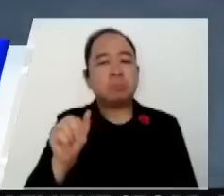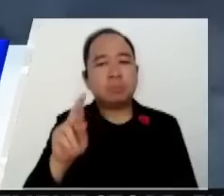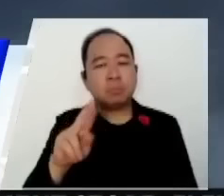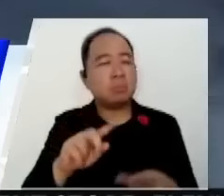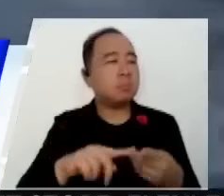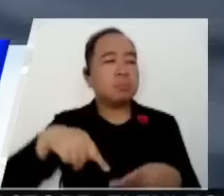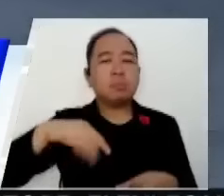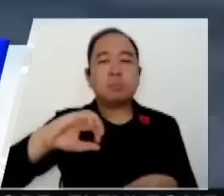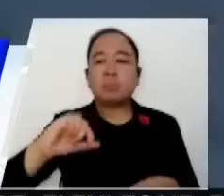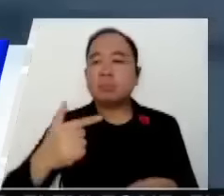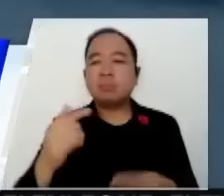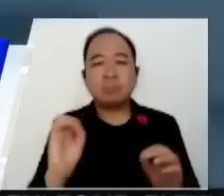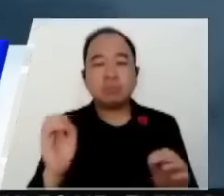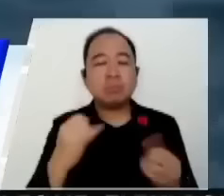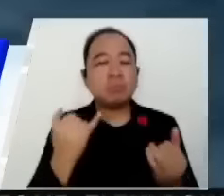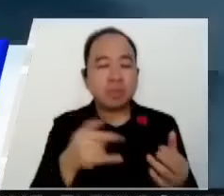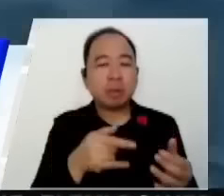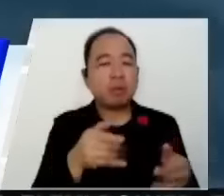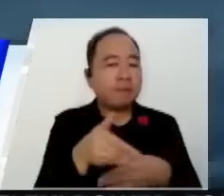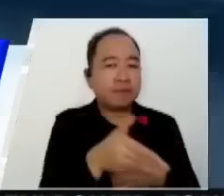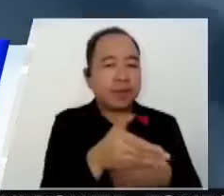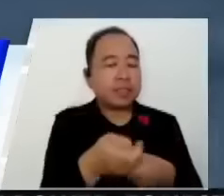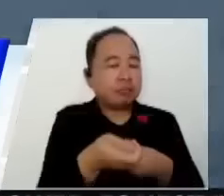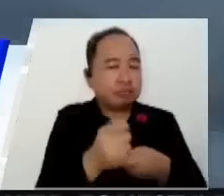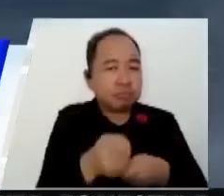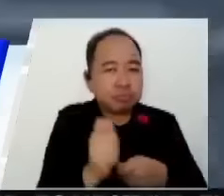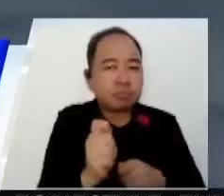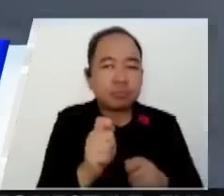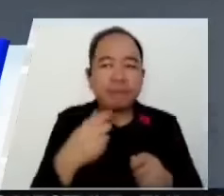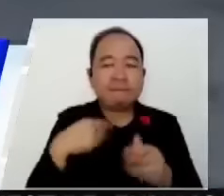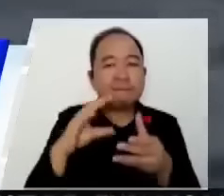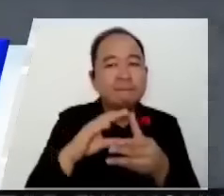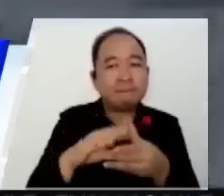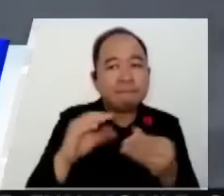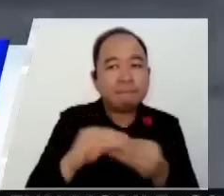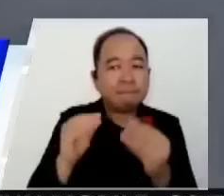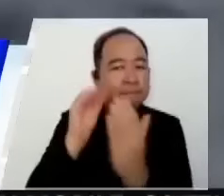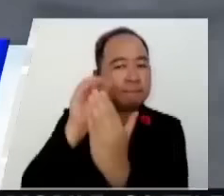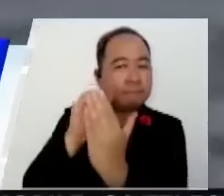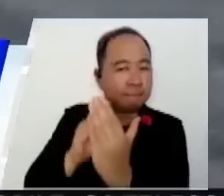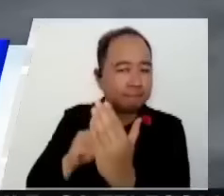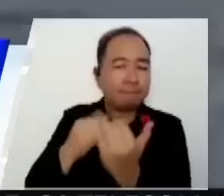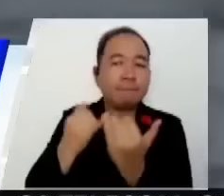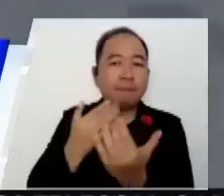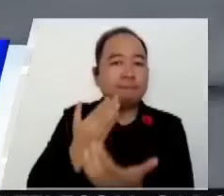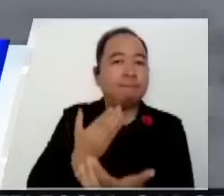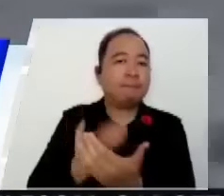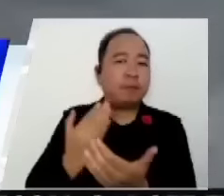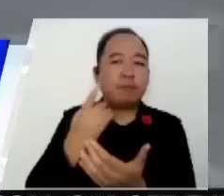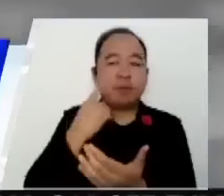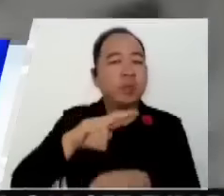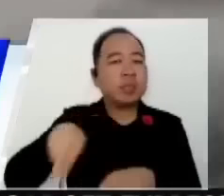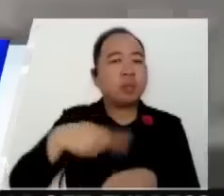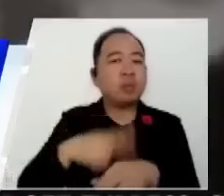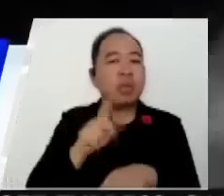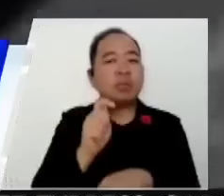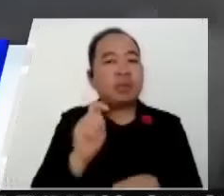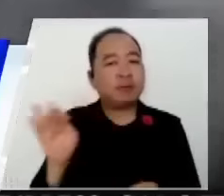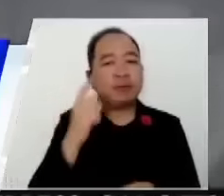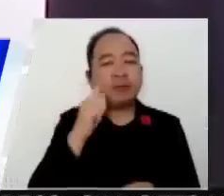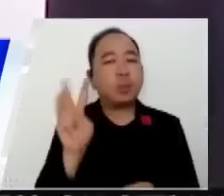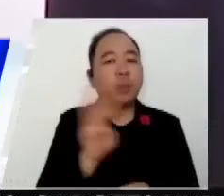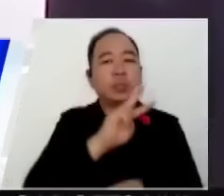salaysay ng mga mangingisda na magsisilbing basehan ng susunod na aksyon ng National Task Force on the West Philippine Sea. Nangyari ito